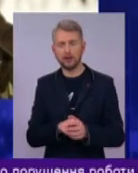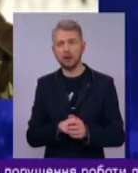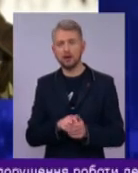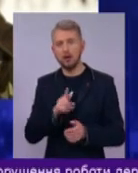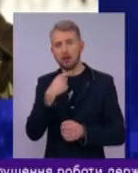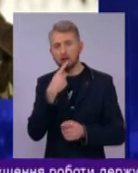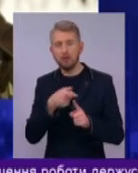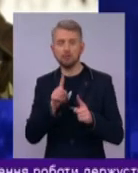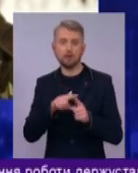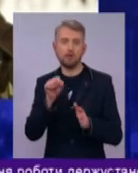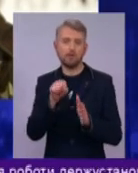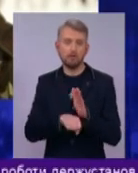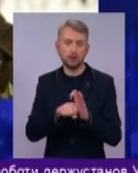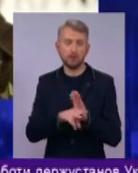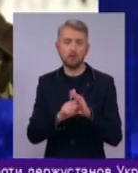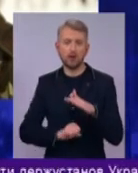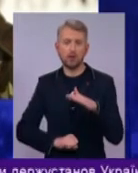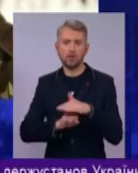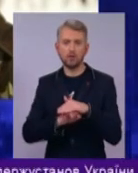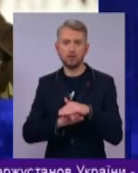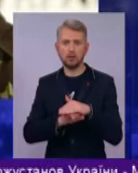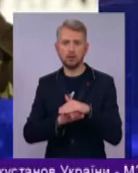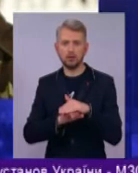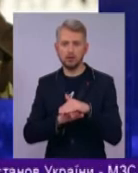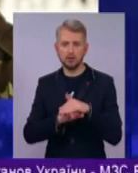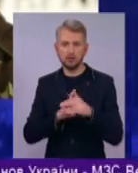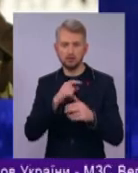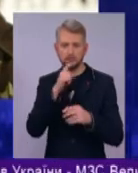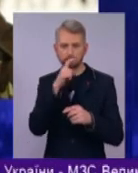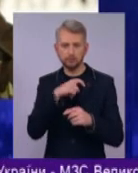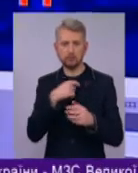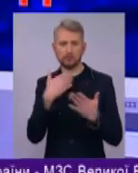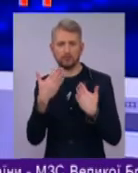називають це вбивство на ґрунті нестатутних відносин.